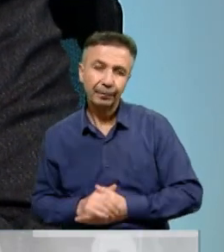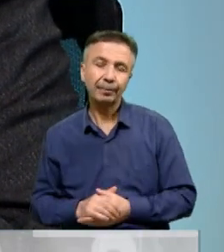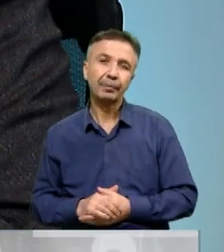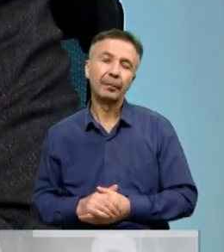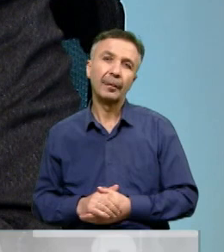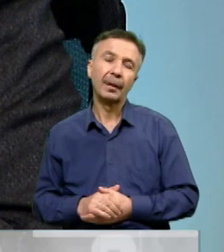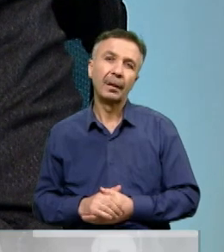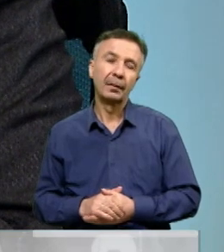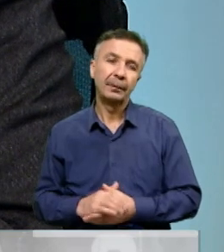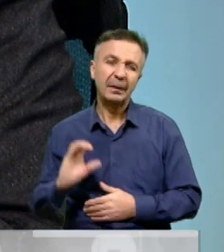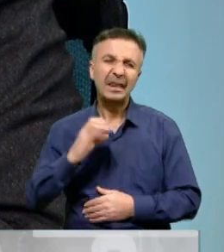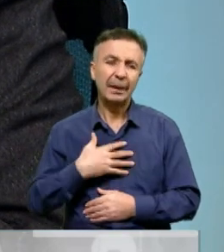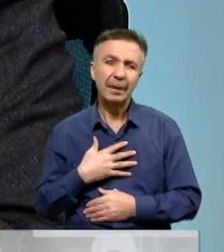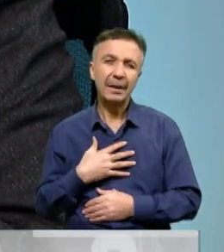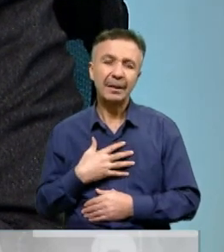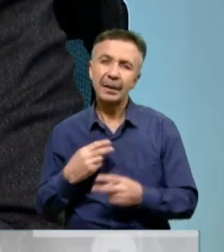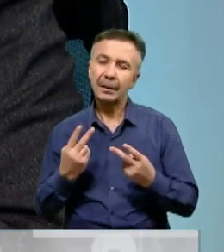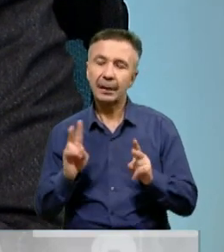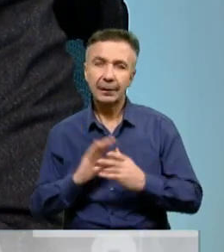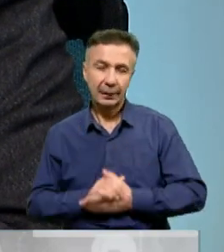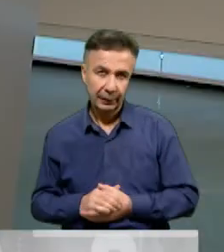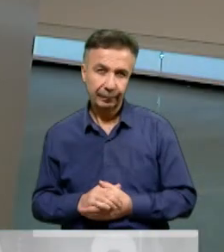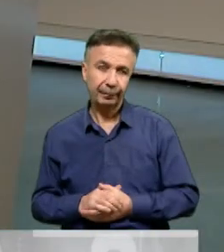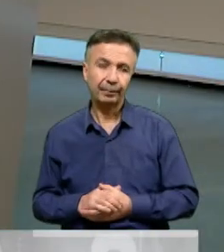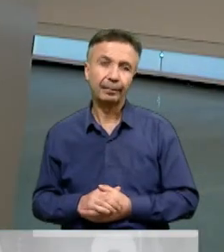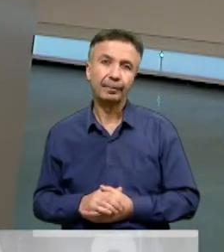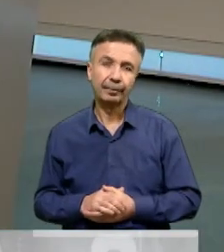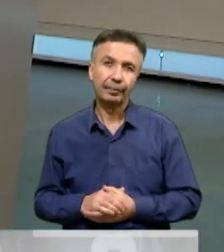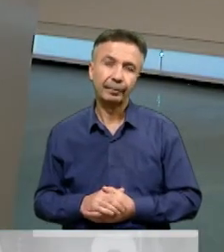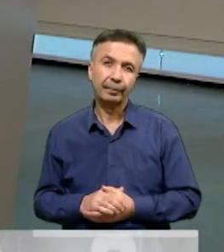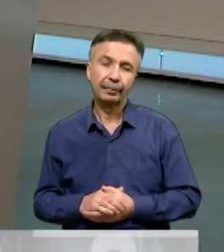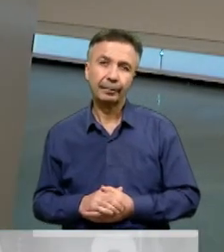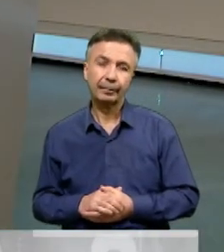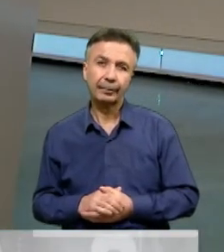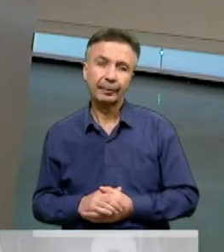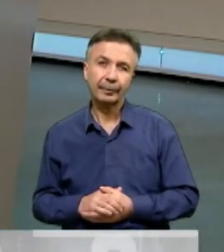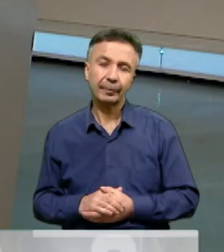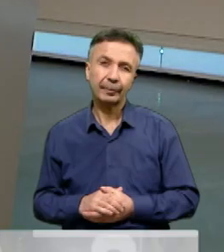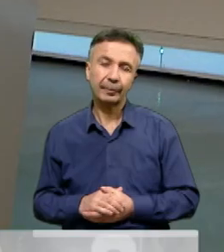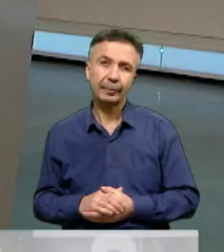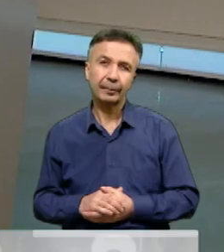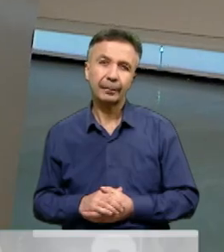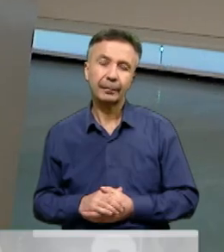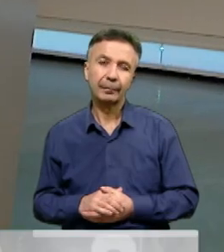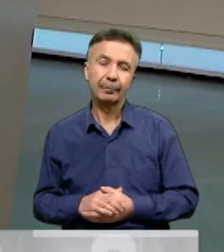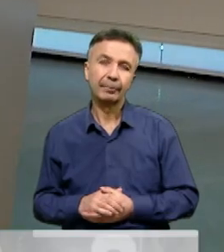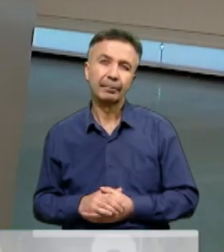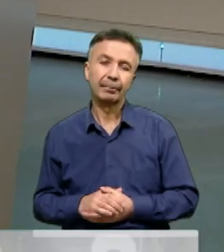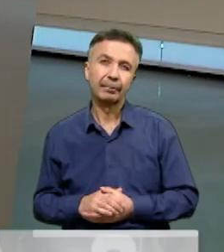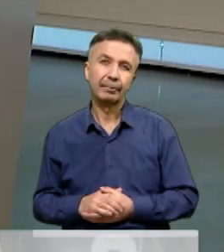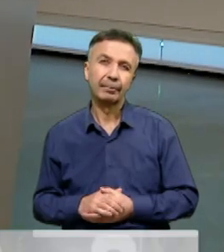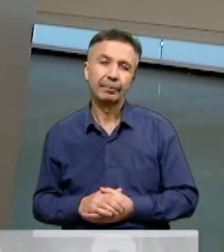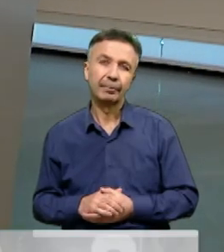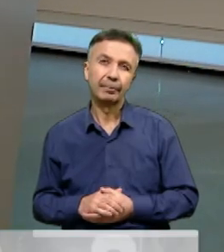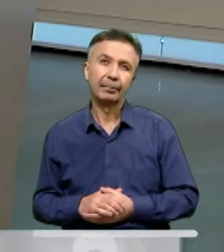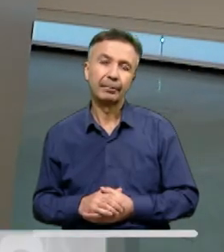dinen, İslam'a göre caiz değildir. Yani olabildiğince hızlı hareket edip paramızı evet, o bankadan almamız gerekiyor. Peki.